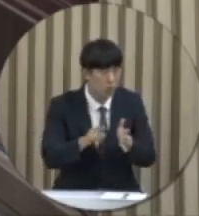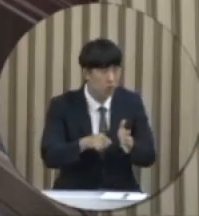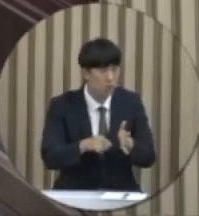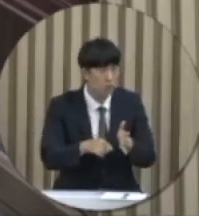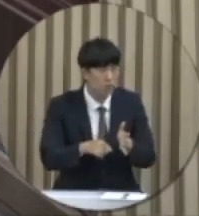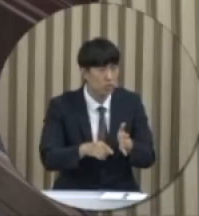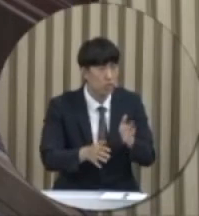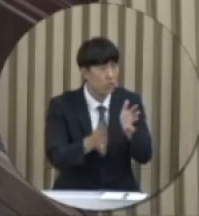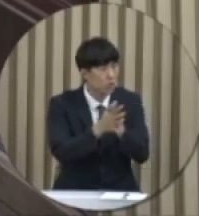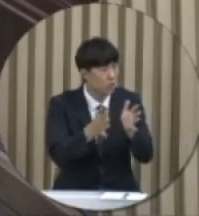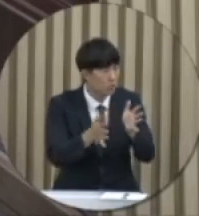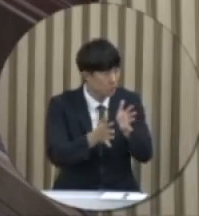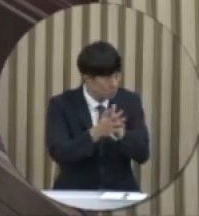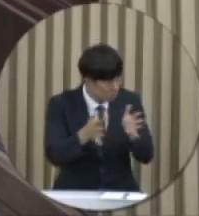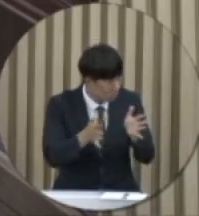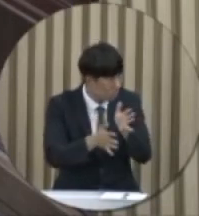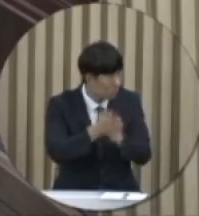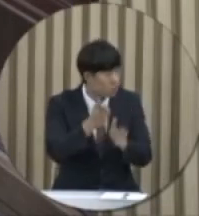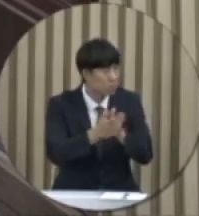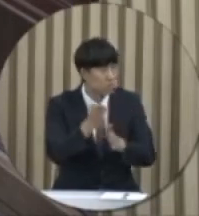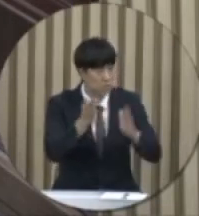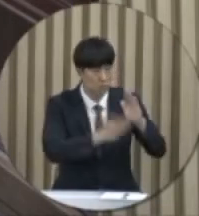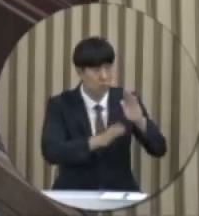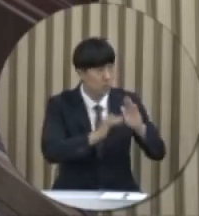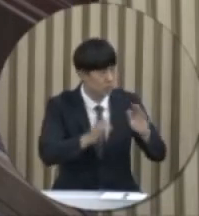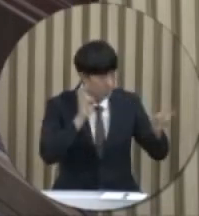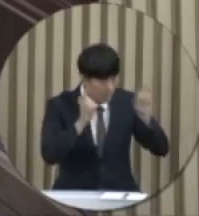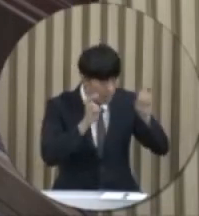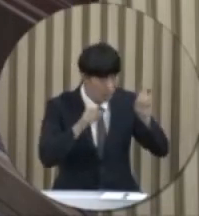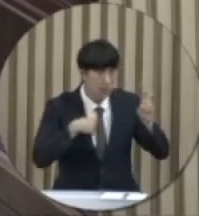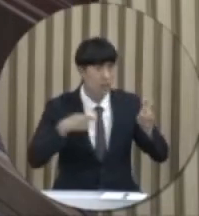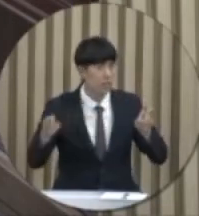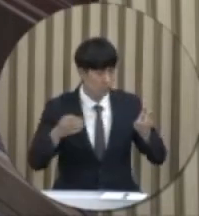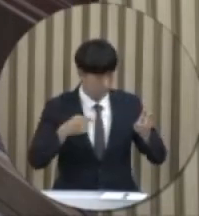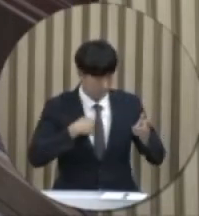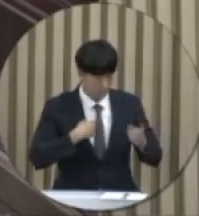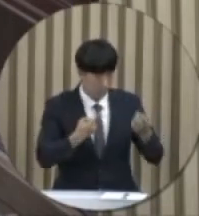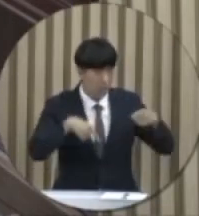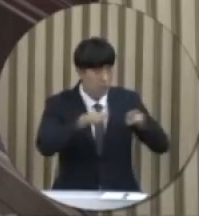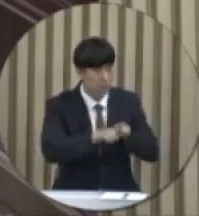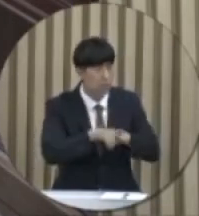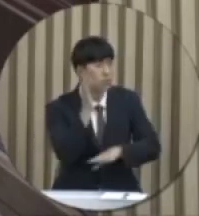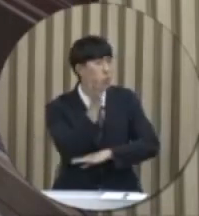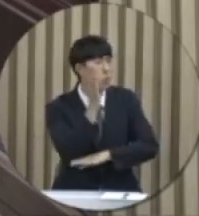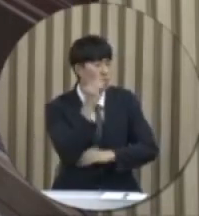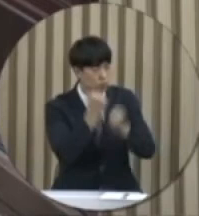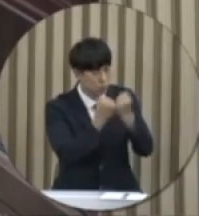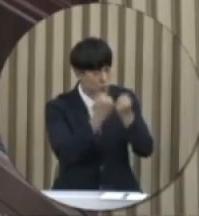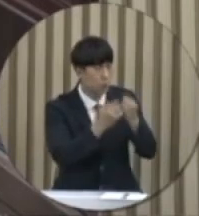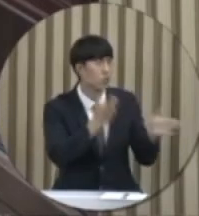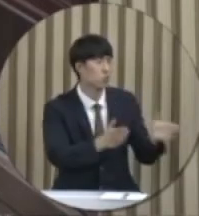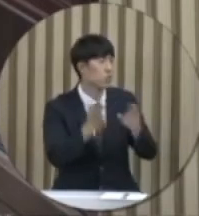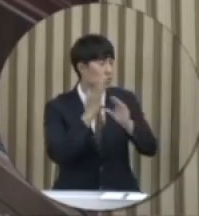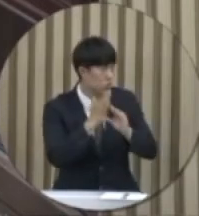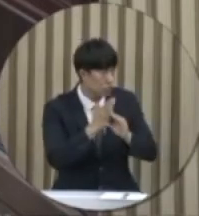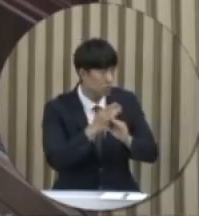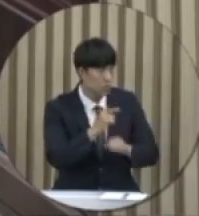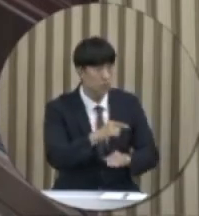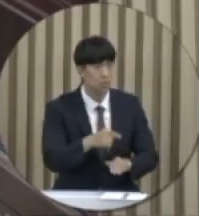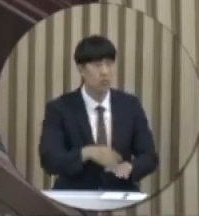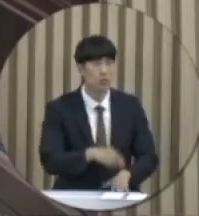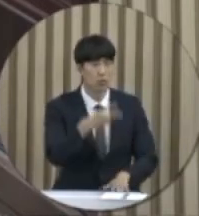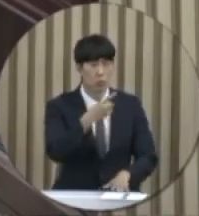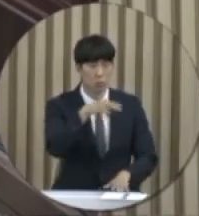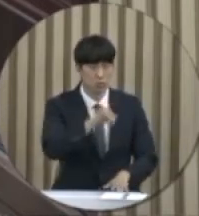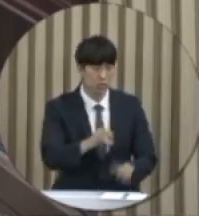있는 거는 제가 경기도 도의원님과 같이 포럼을 지금 준비하려고 하고 있습니다. 경기도시공사에서 하고 있는 것들이